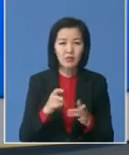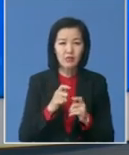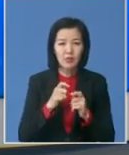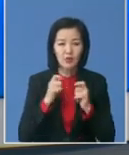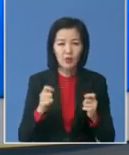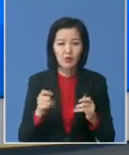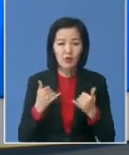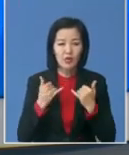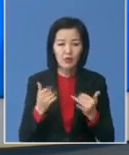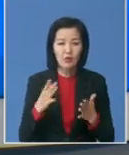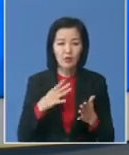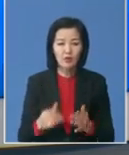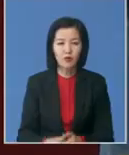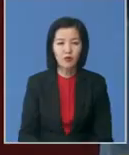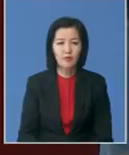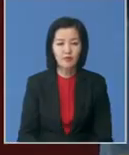мерейтойына арналып отыр.